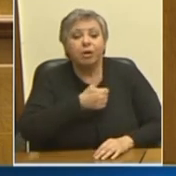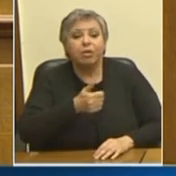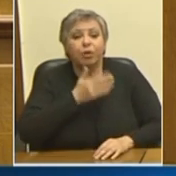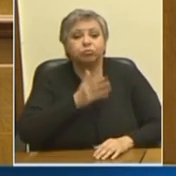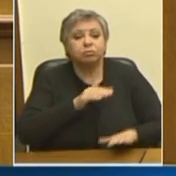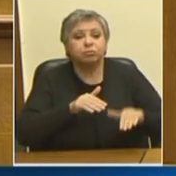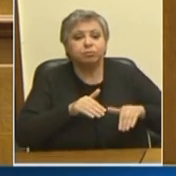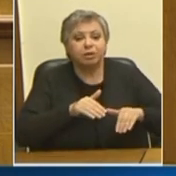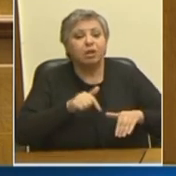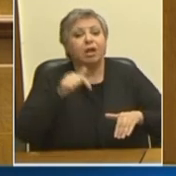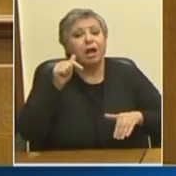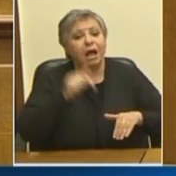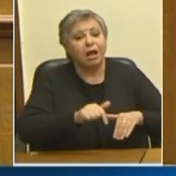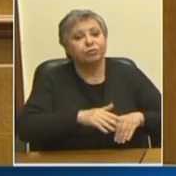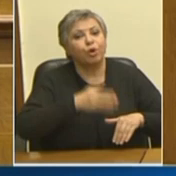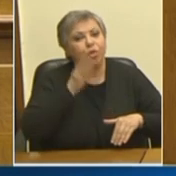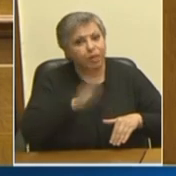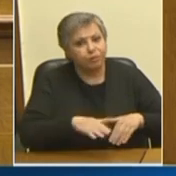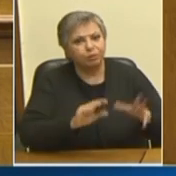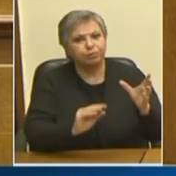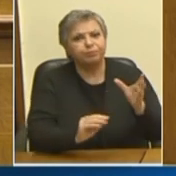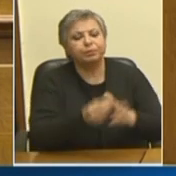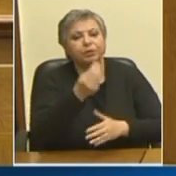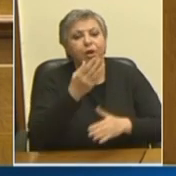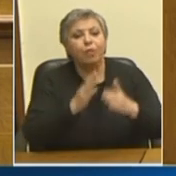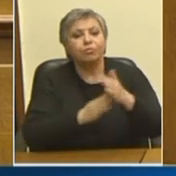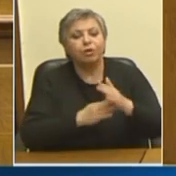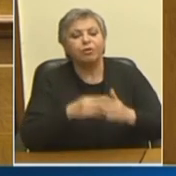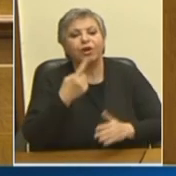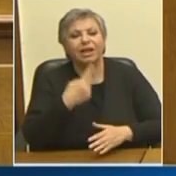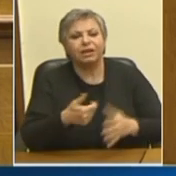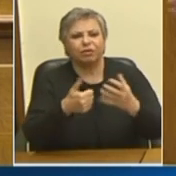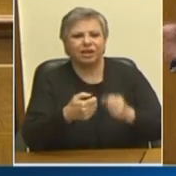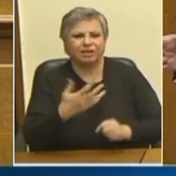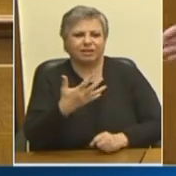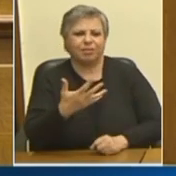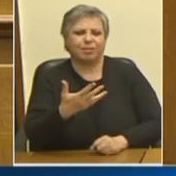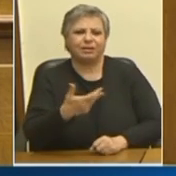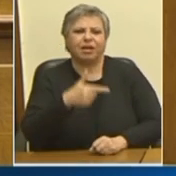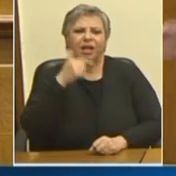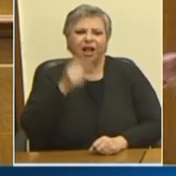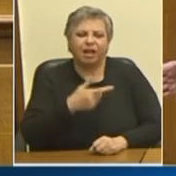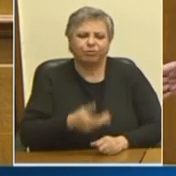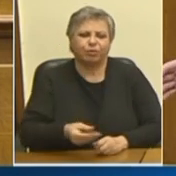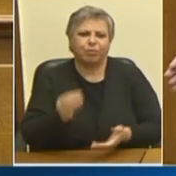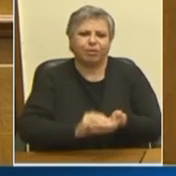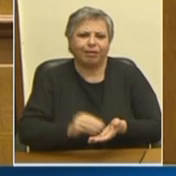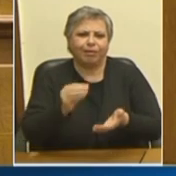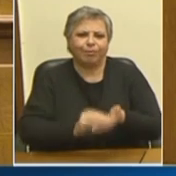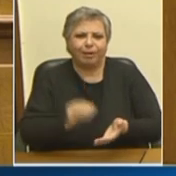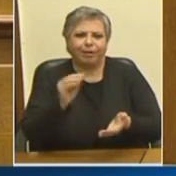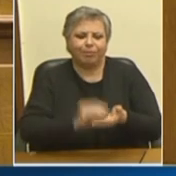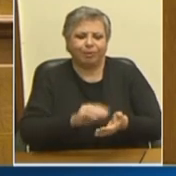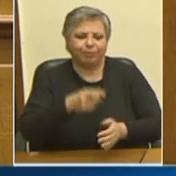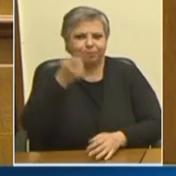τρίτη εκλογή να γίνεται με 165. Ούτε δεύτερες φορές, τρίτες, τέταρτες, πέμπτες, αυτά είναι βλακίες.